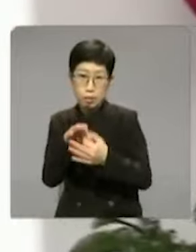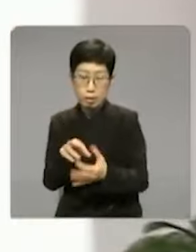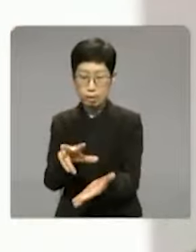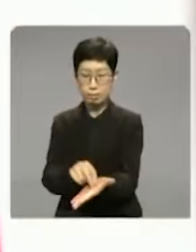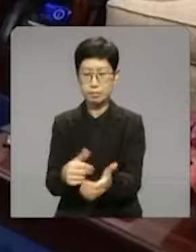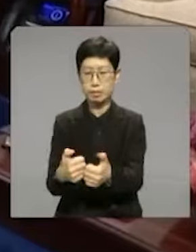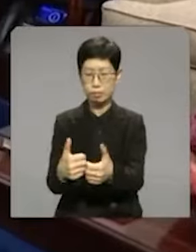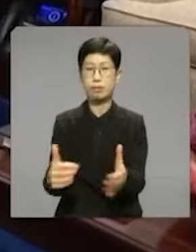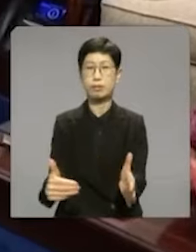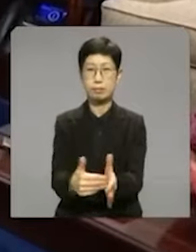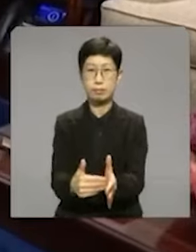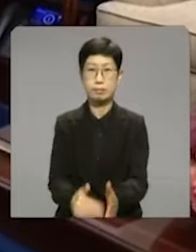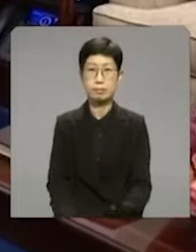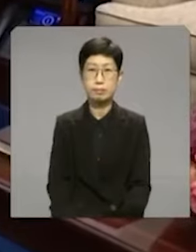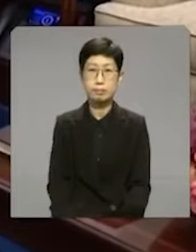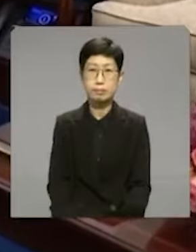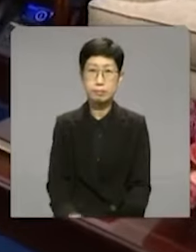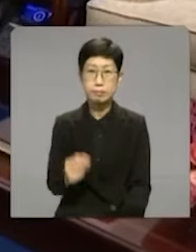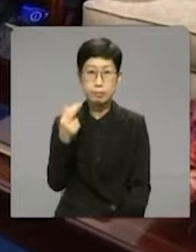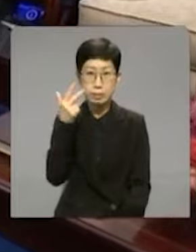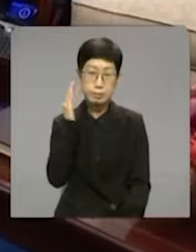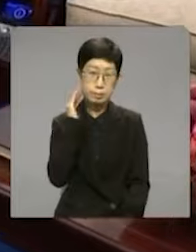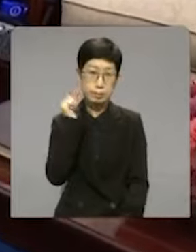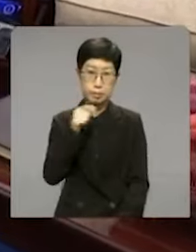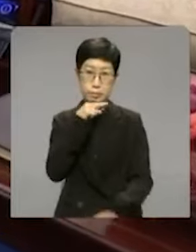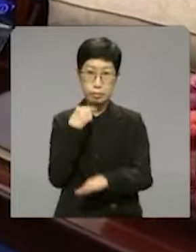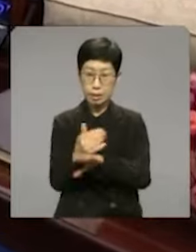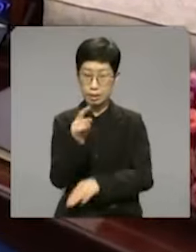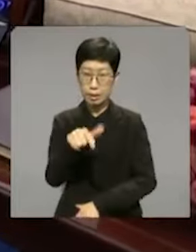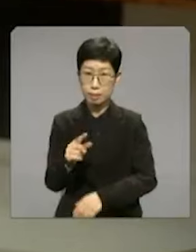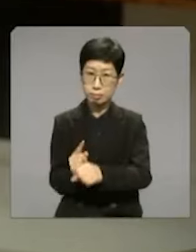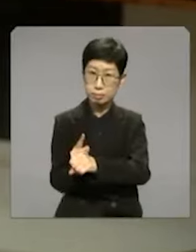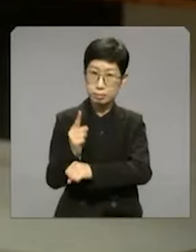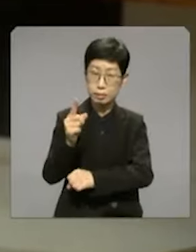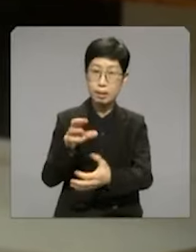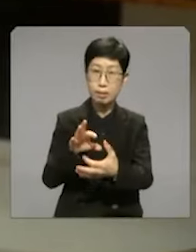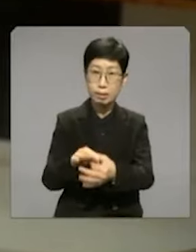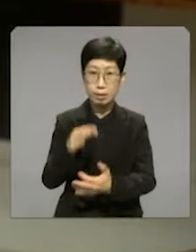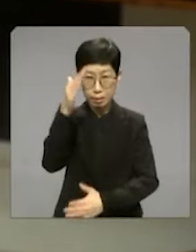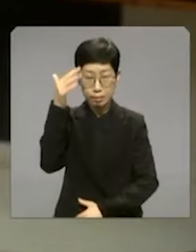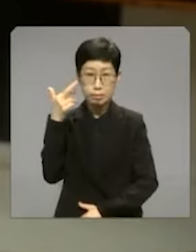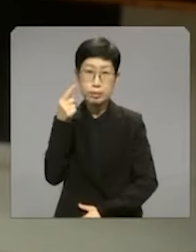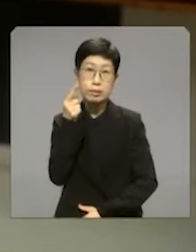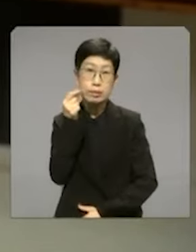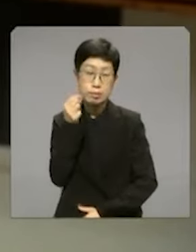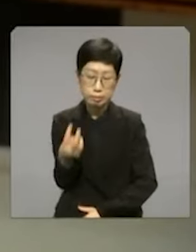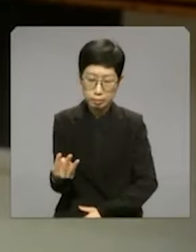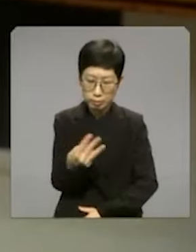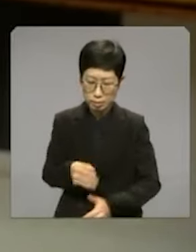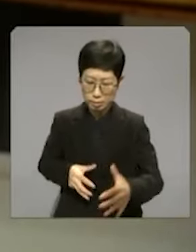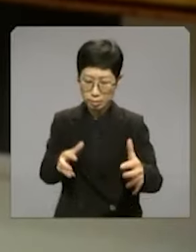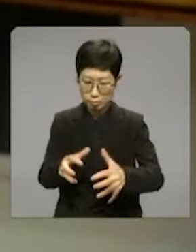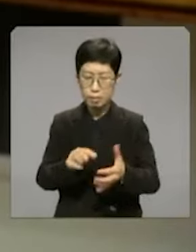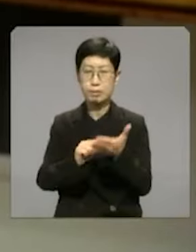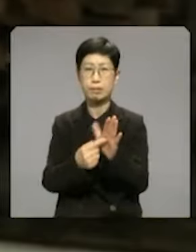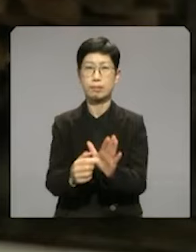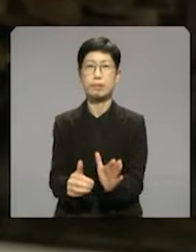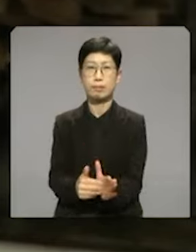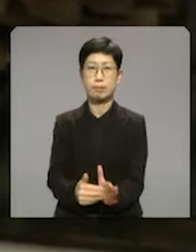이루어졌습니다. 바이든 대통령은 북한의 핵과 미사일 개발에 한미일이 긴밀히 협력하겠다고